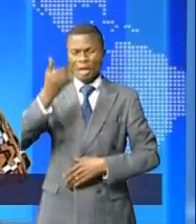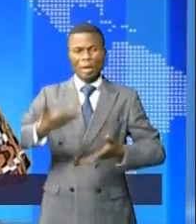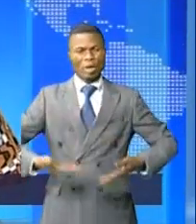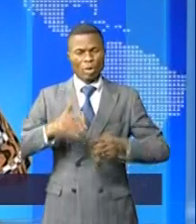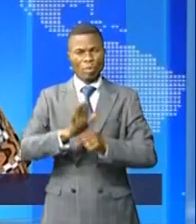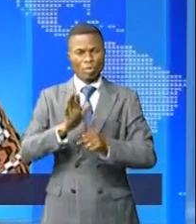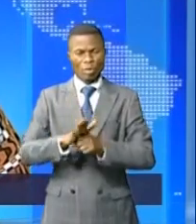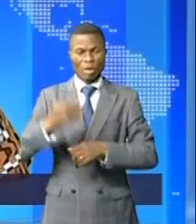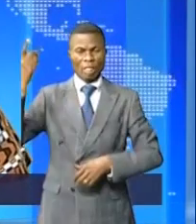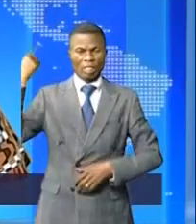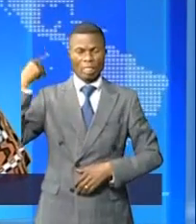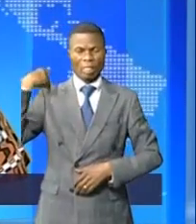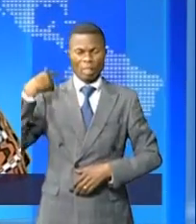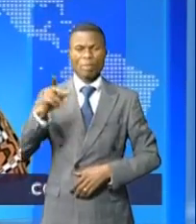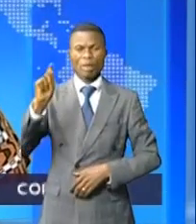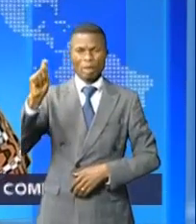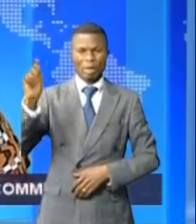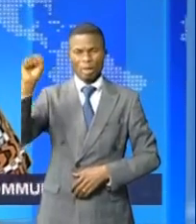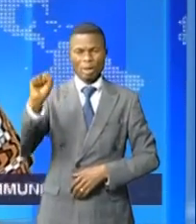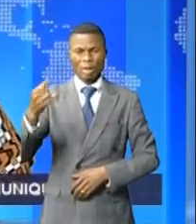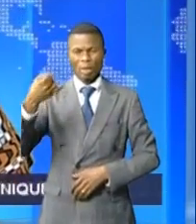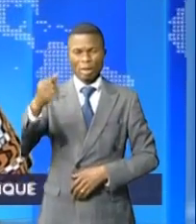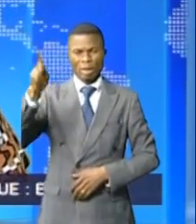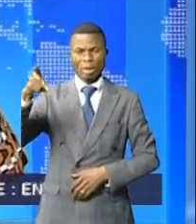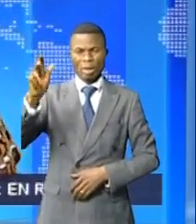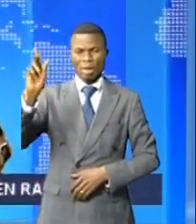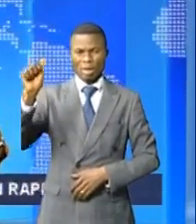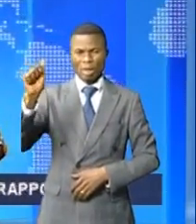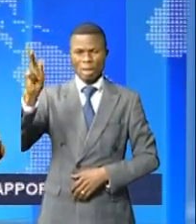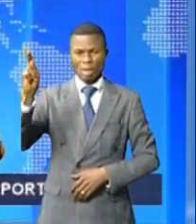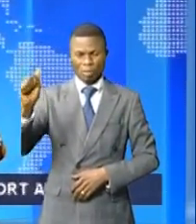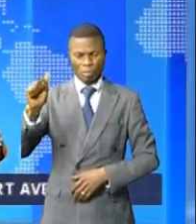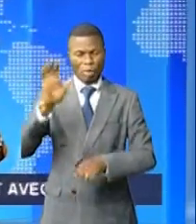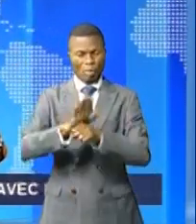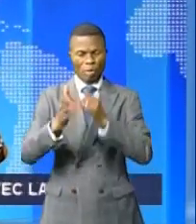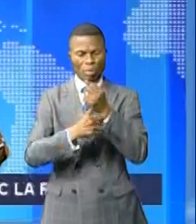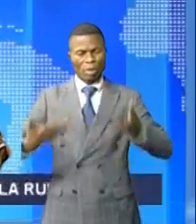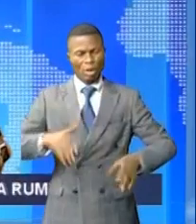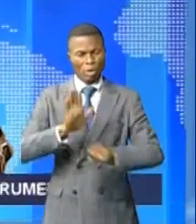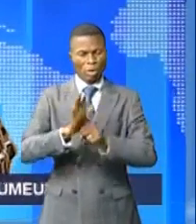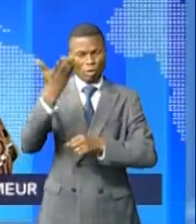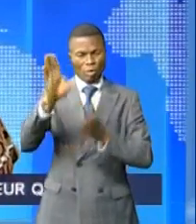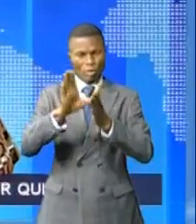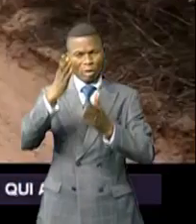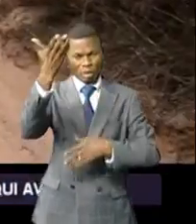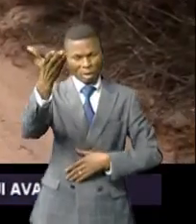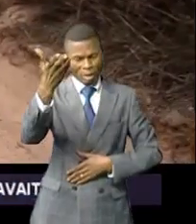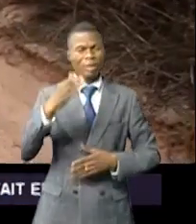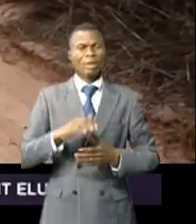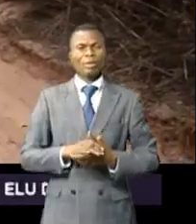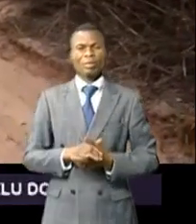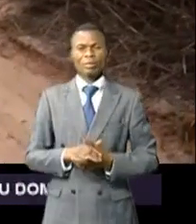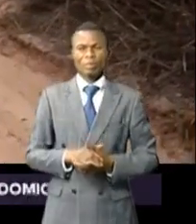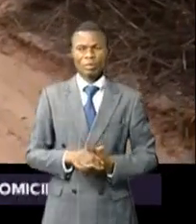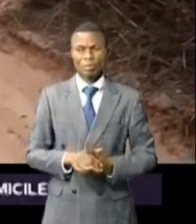salvatrice de l'élu de Tshikapa, Makar Mwangu, appréciée par la population. Françoise Bouéla-Bouaki pour le reportage. Vu d'évaluer